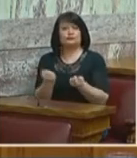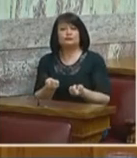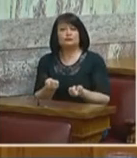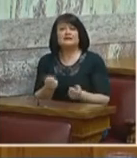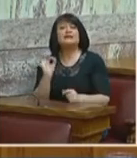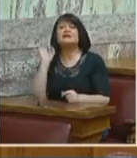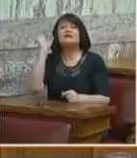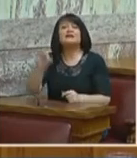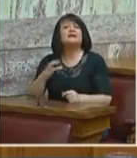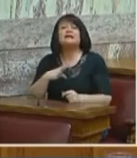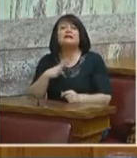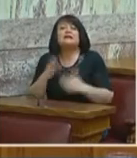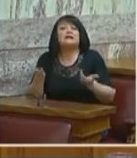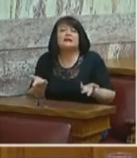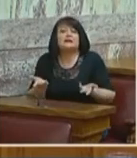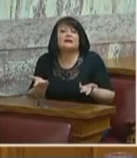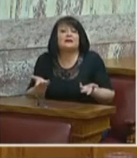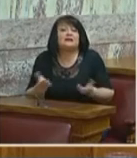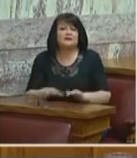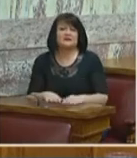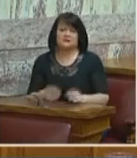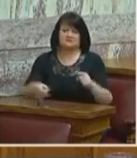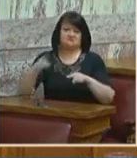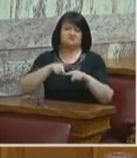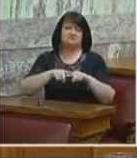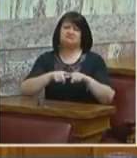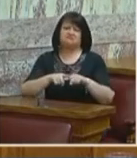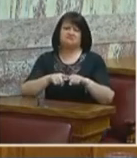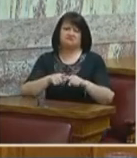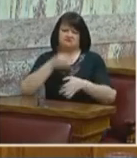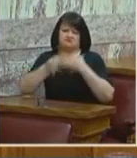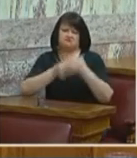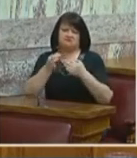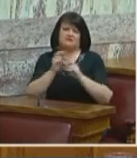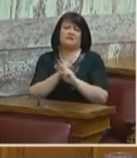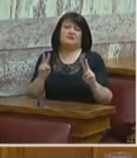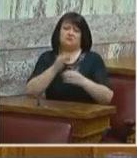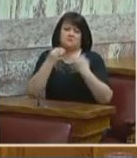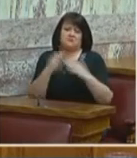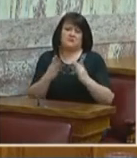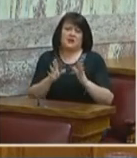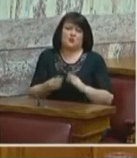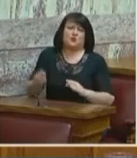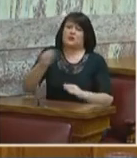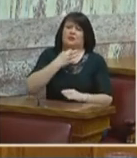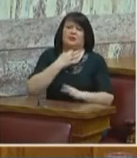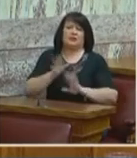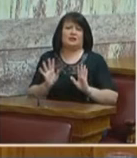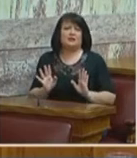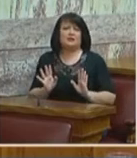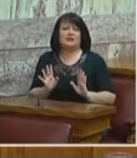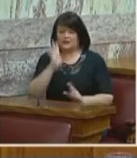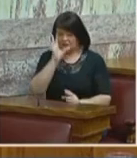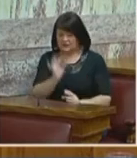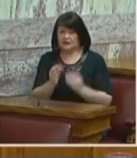επιδιώκουν? Δεν έχω να προσθέσω περισσότερα επιχειρήματα, γιατί διατύπωσα τις θέσεις μου ξεκάθαρα, με ειλικρίνεια και ευθύτητα